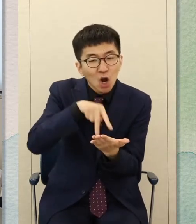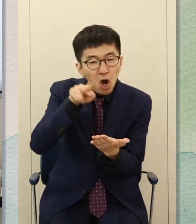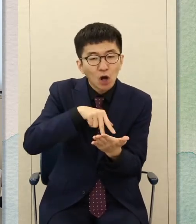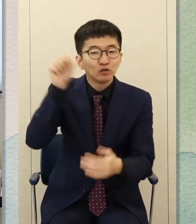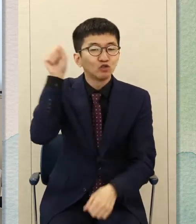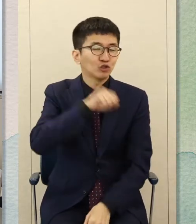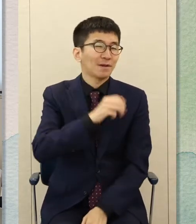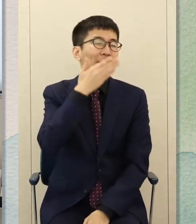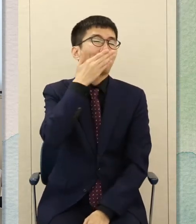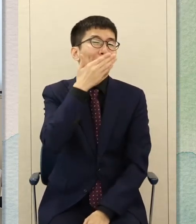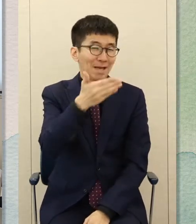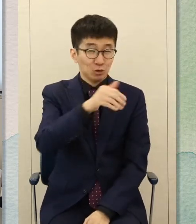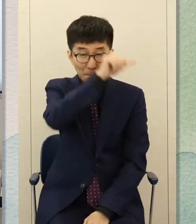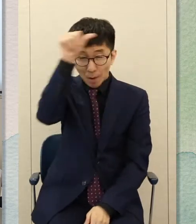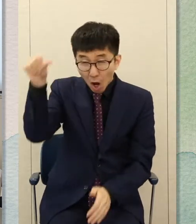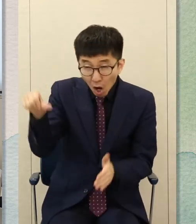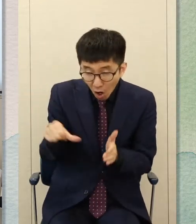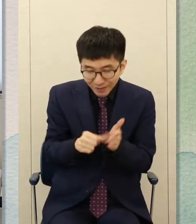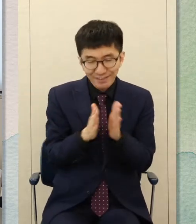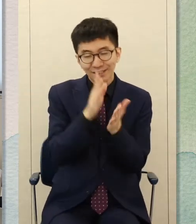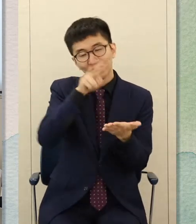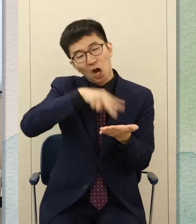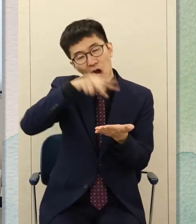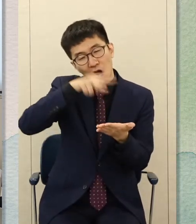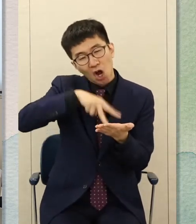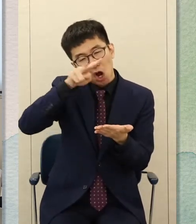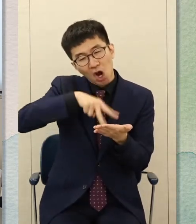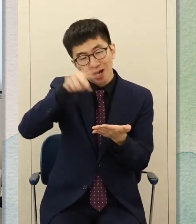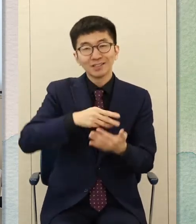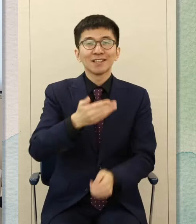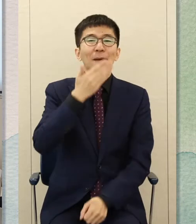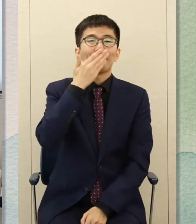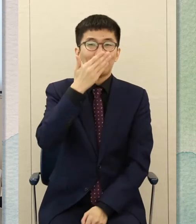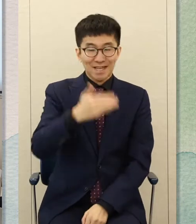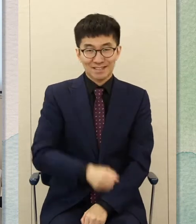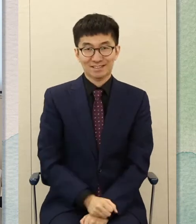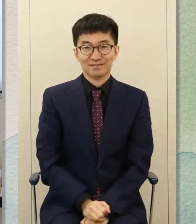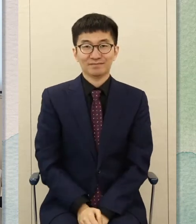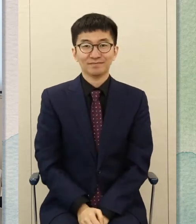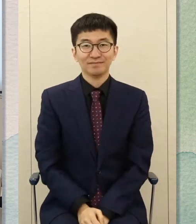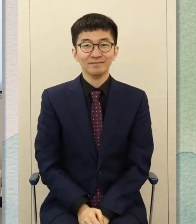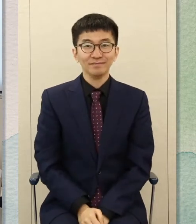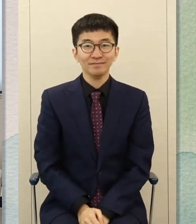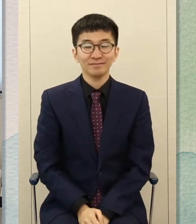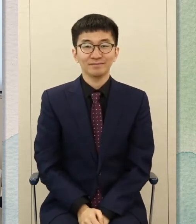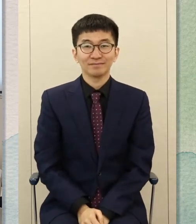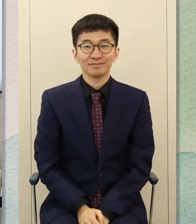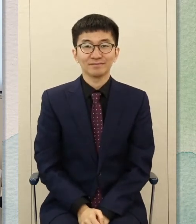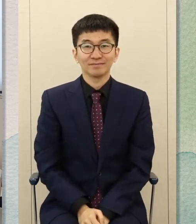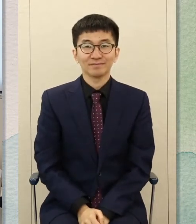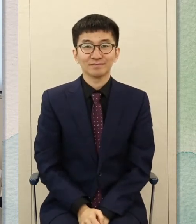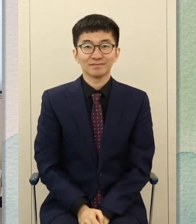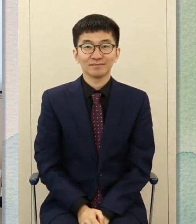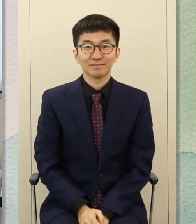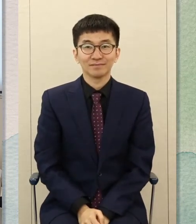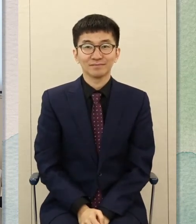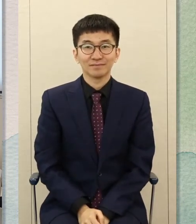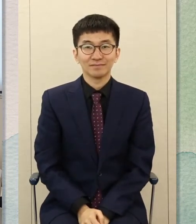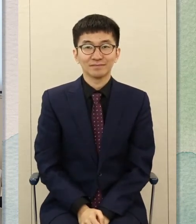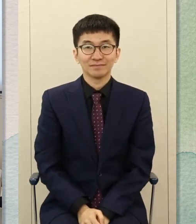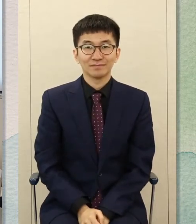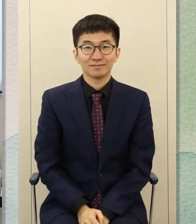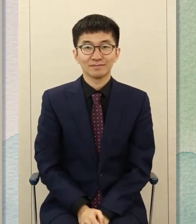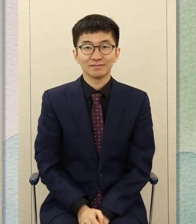평생 독서의 기반이 되는 그런 일들이 벌어지게 되는 거예요.